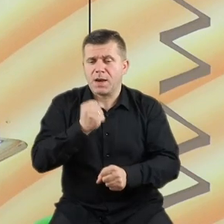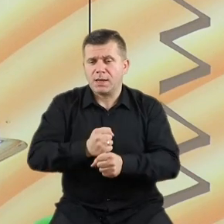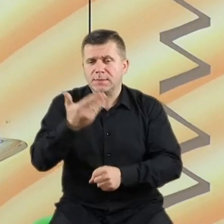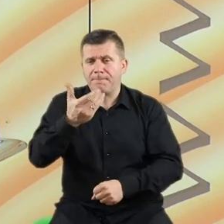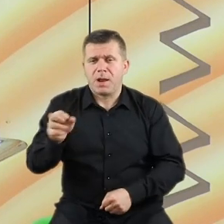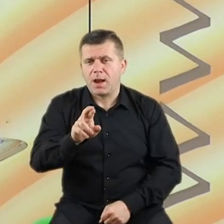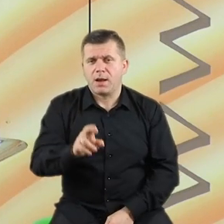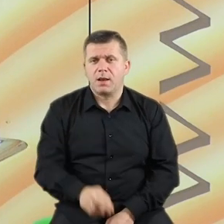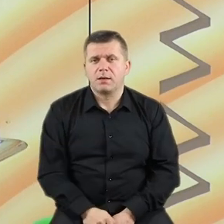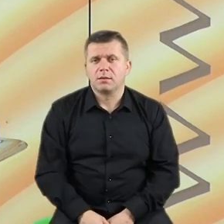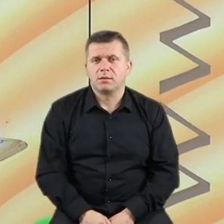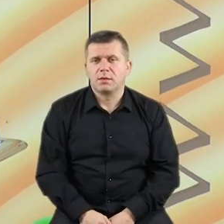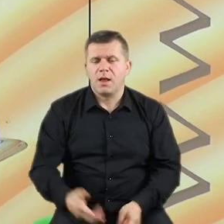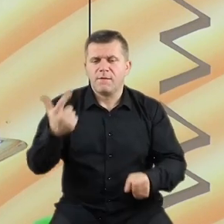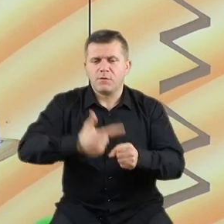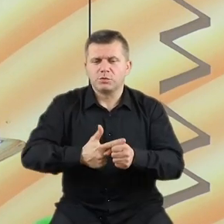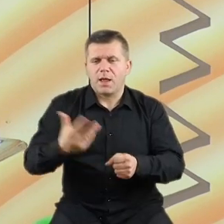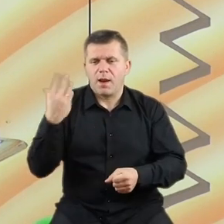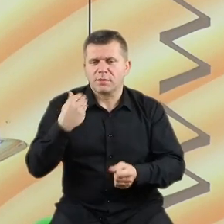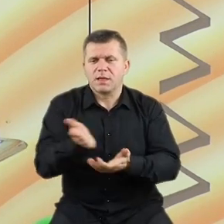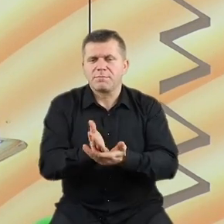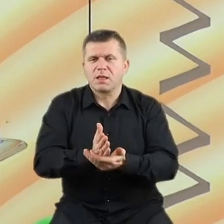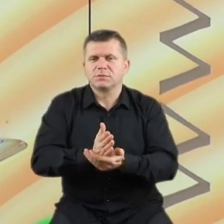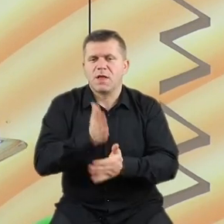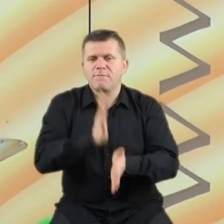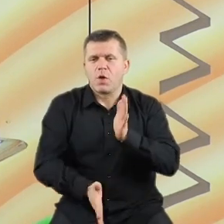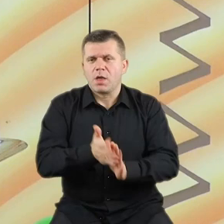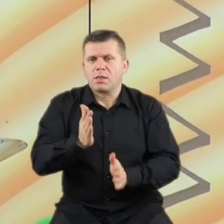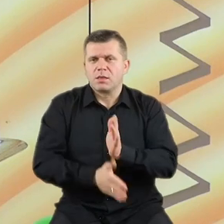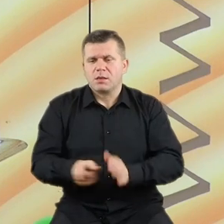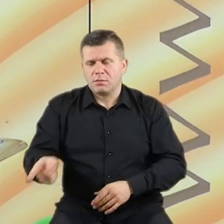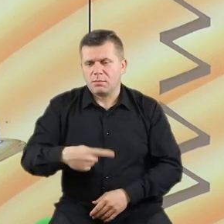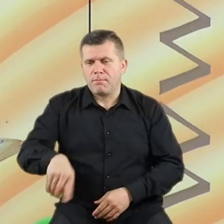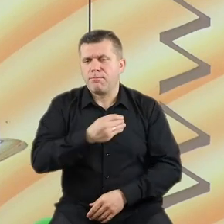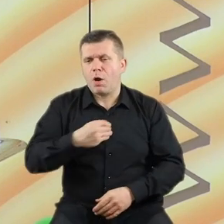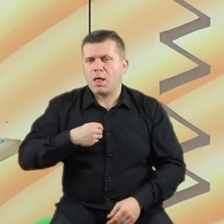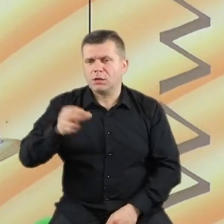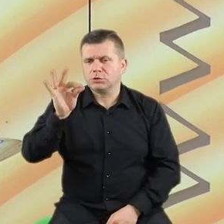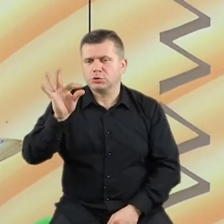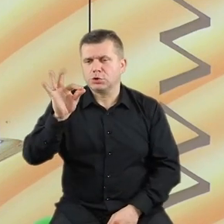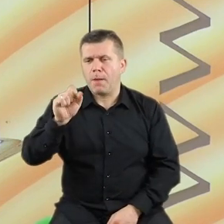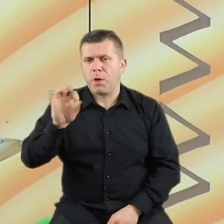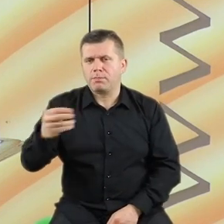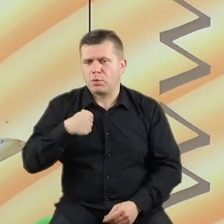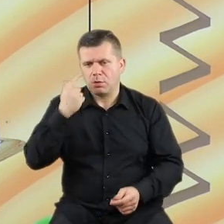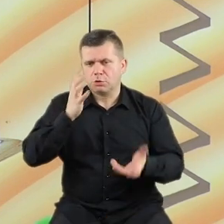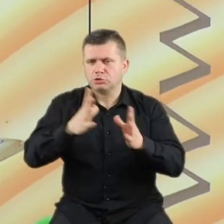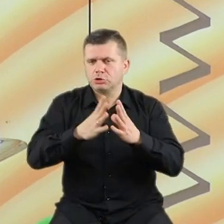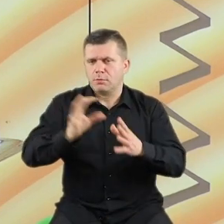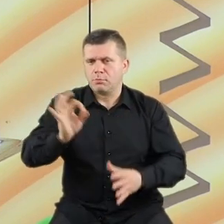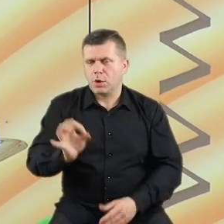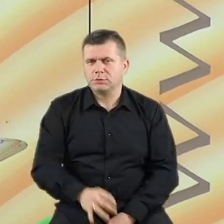magisterską z dwudziestolecia międzywojennego w Sopocie, akurat o Polakach w Sopocie, których było prawie 10%, więc całkiem